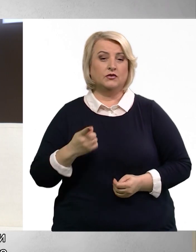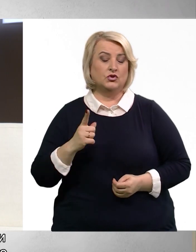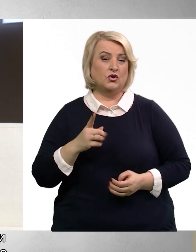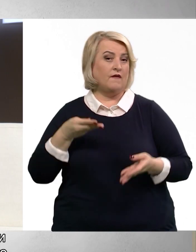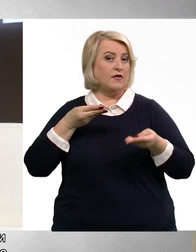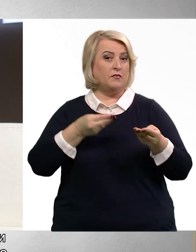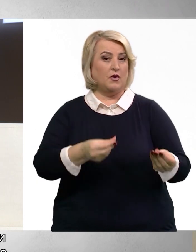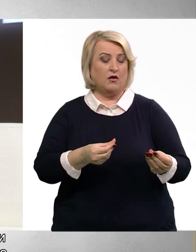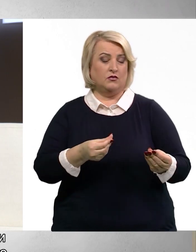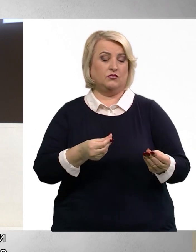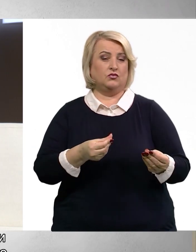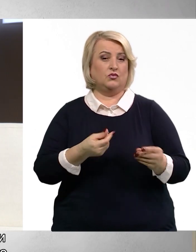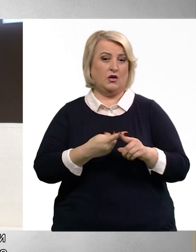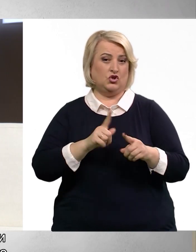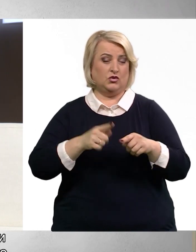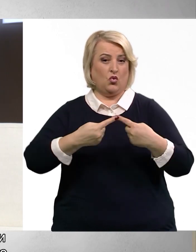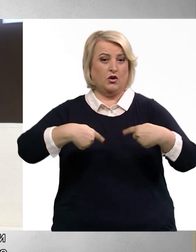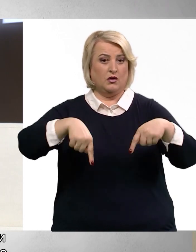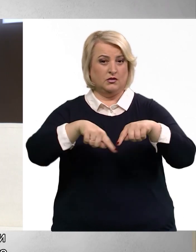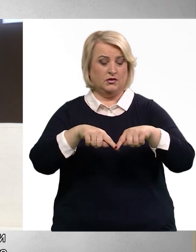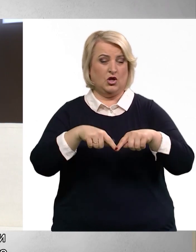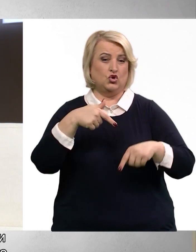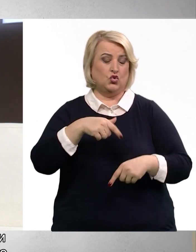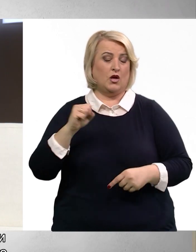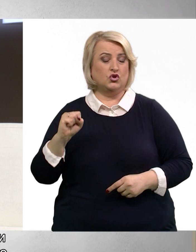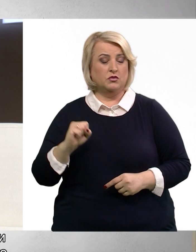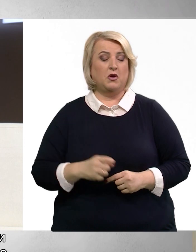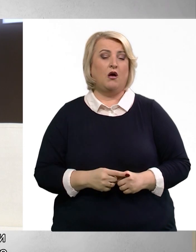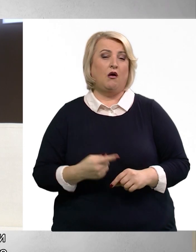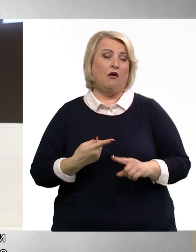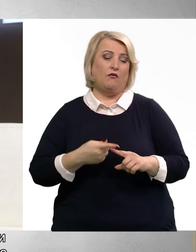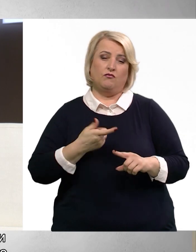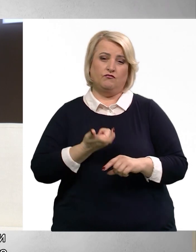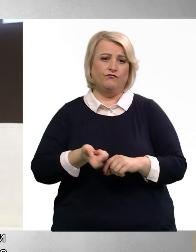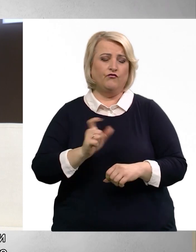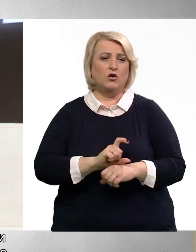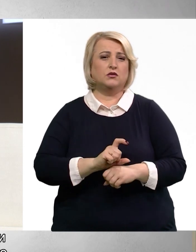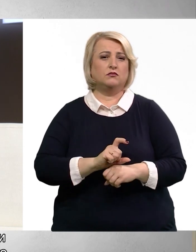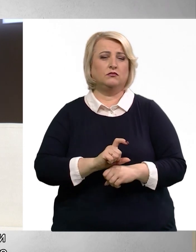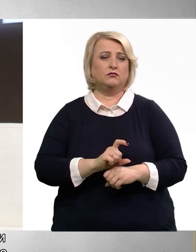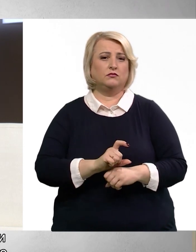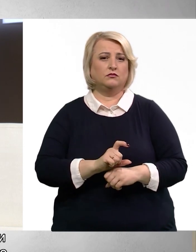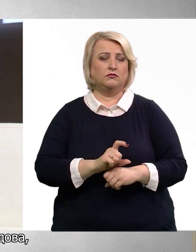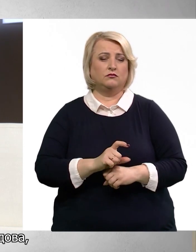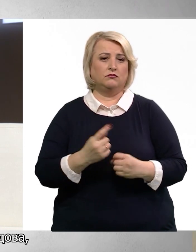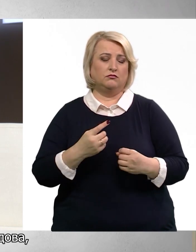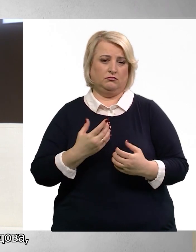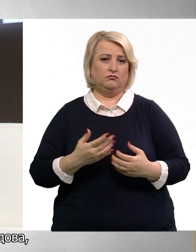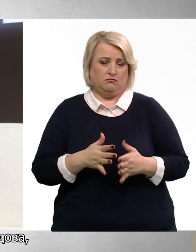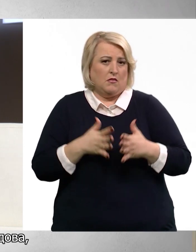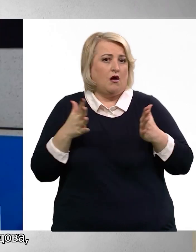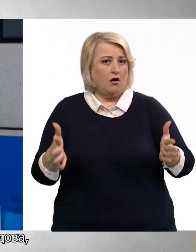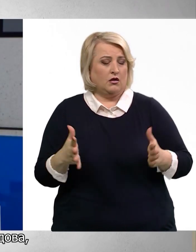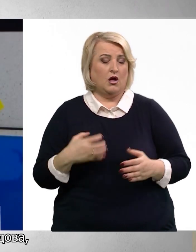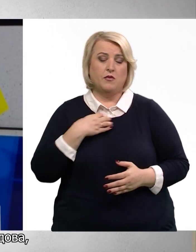impactul în principiu a acestei organizații, Junior Achievement, este foarte mare, este important nu numai